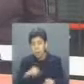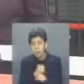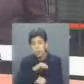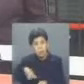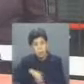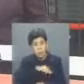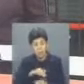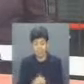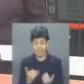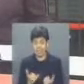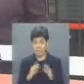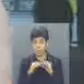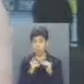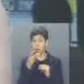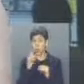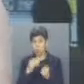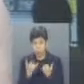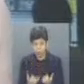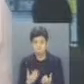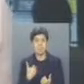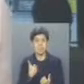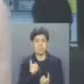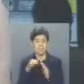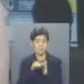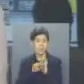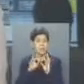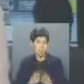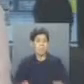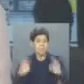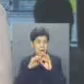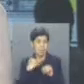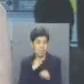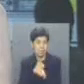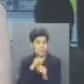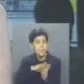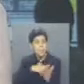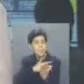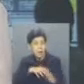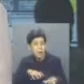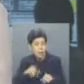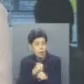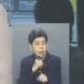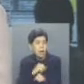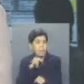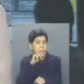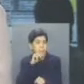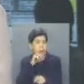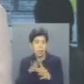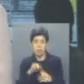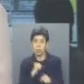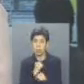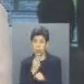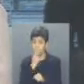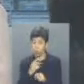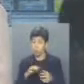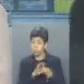ซึ่งการประชุมคณะรัฐมนตรีในวันนี้ก็มีวาระสำคัญที่เกี่ยวข้องกับแผนในการบริหารจัดการน้ำคือการพิจารณาให้ความเห็นช